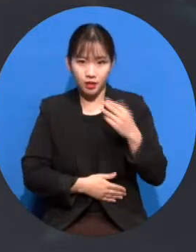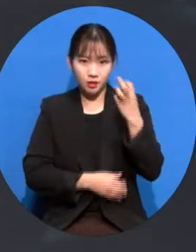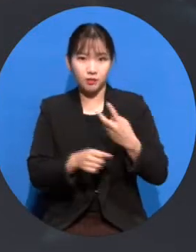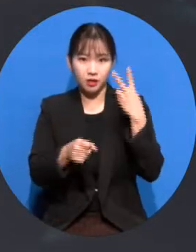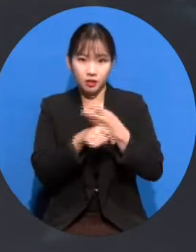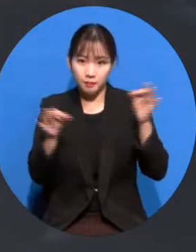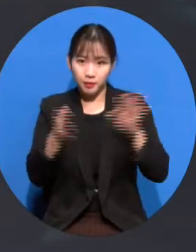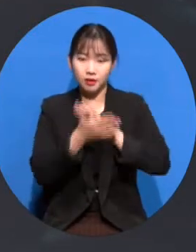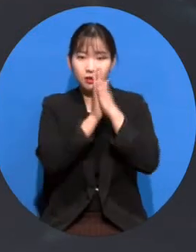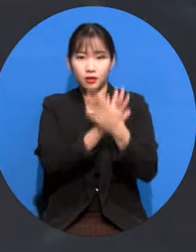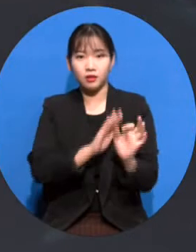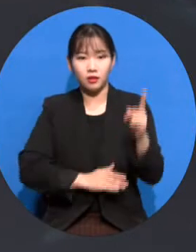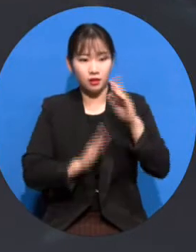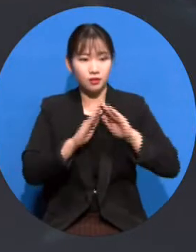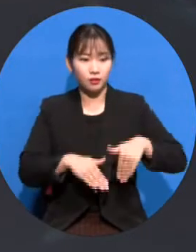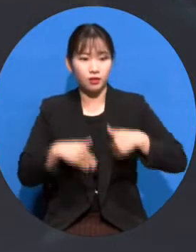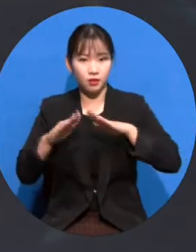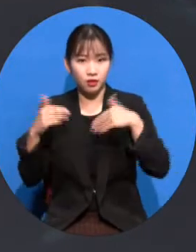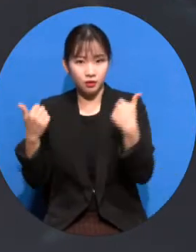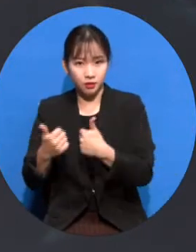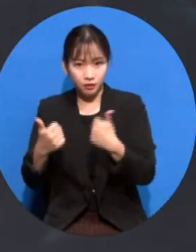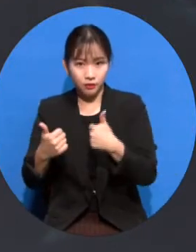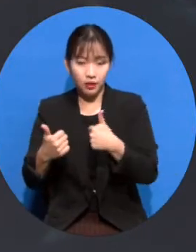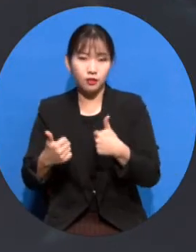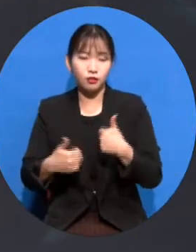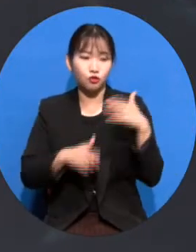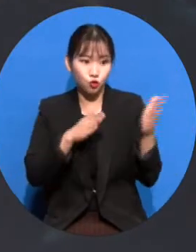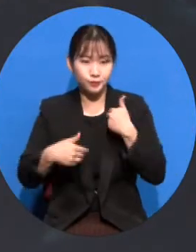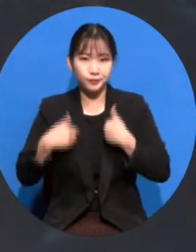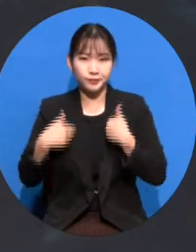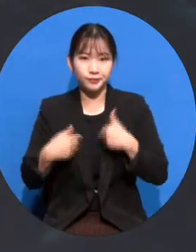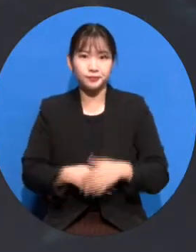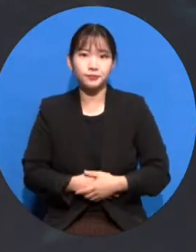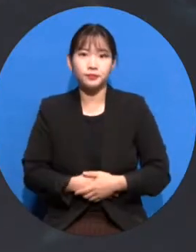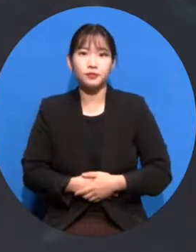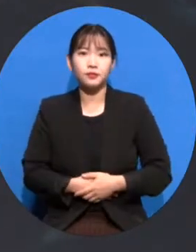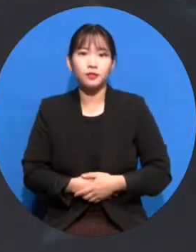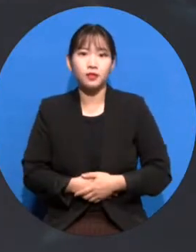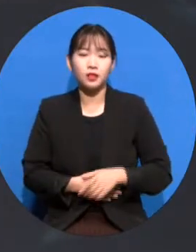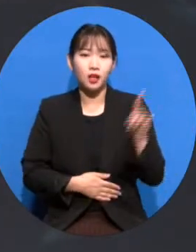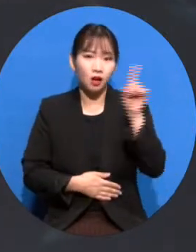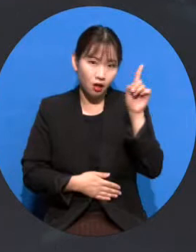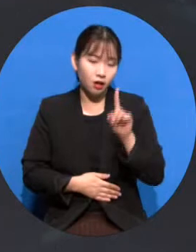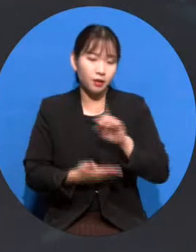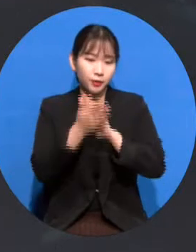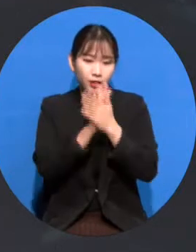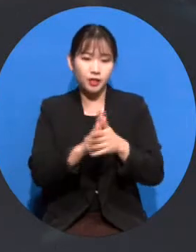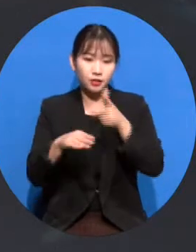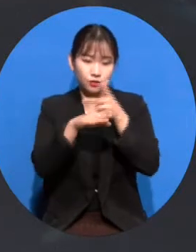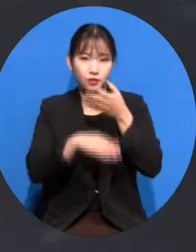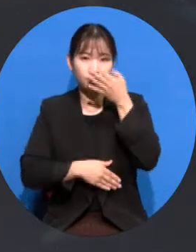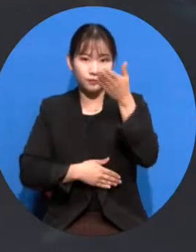32년 만의 변화에 전라남도와 전남도의회에서도 준비에 분주한데요. 어떤 점들이 달라졌는지